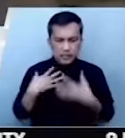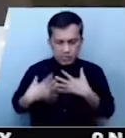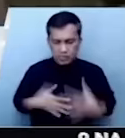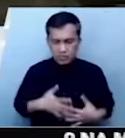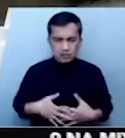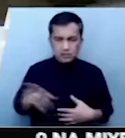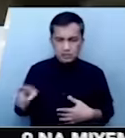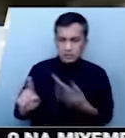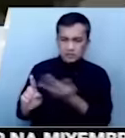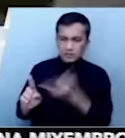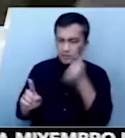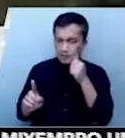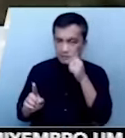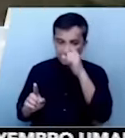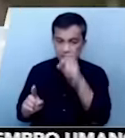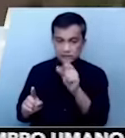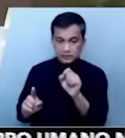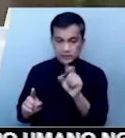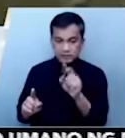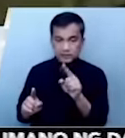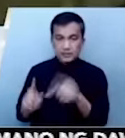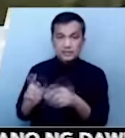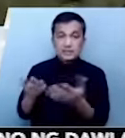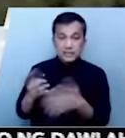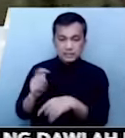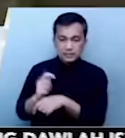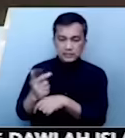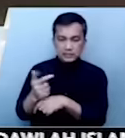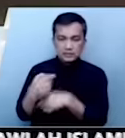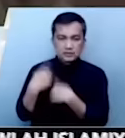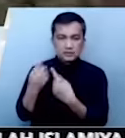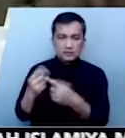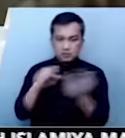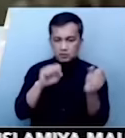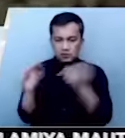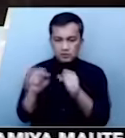babaeng 11 taong gulang sa Taguig sa kasagsagan ng bagyo noong